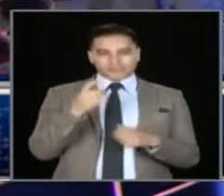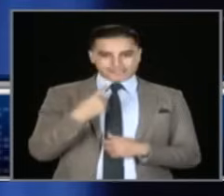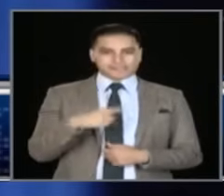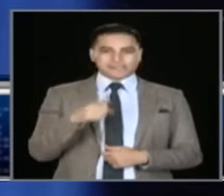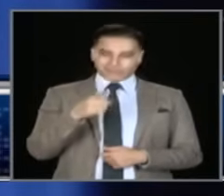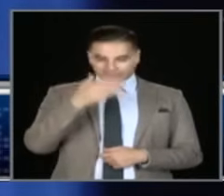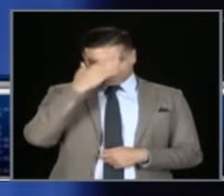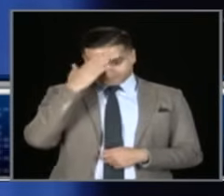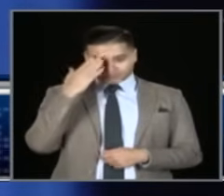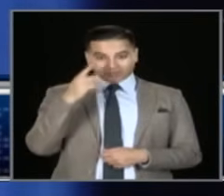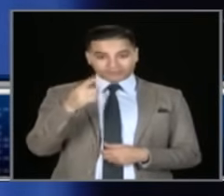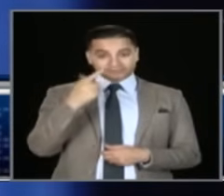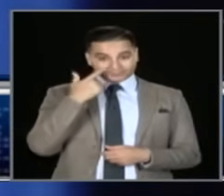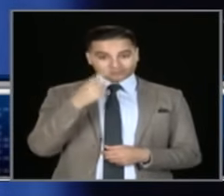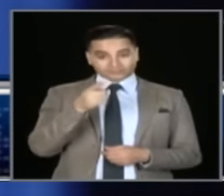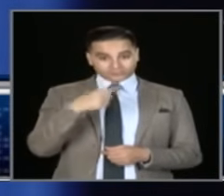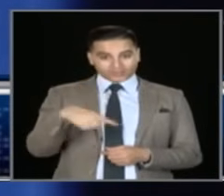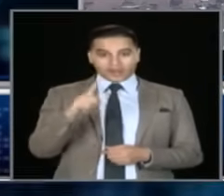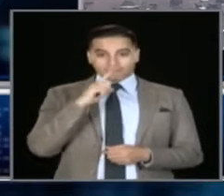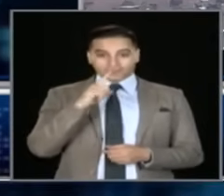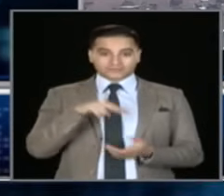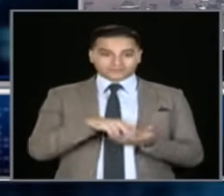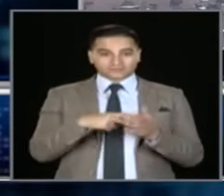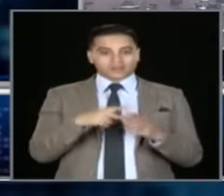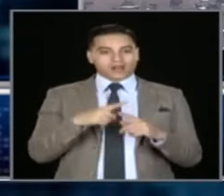بص يا جهاد صح ولكن اللي بتعمليه ده غلط. إيه بشوية.